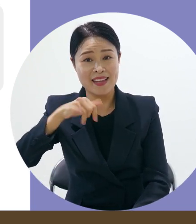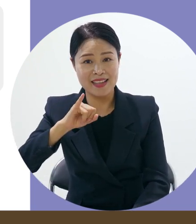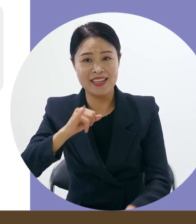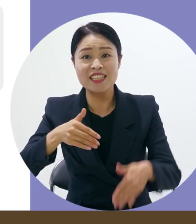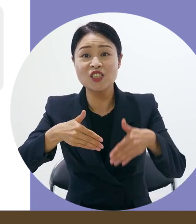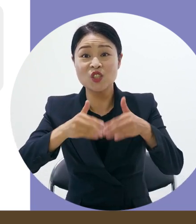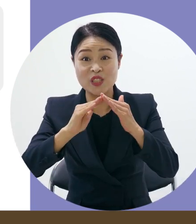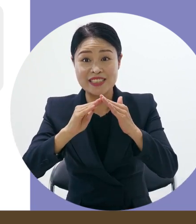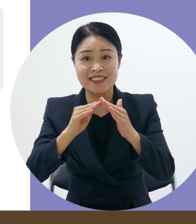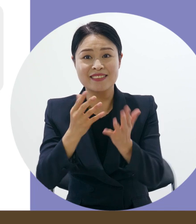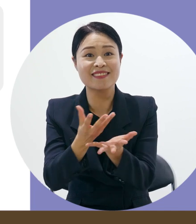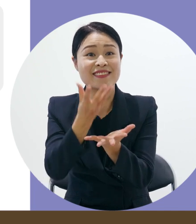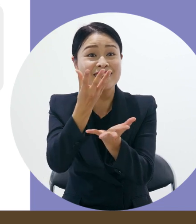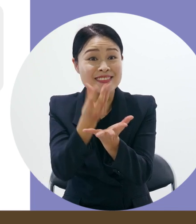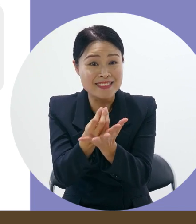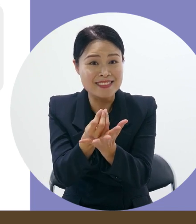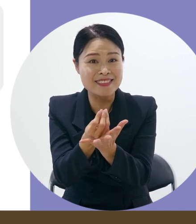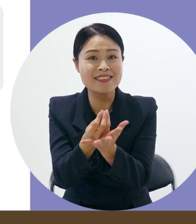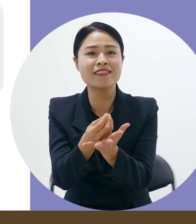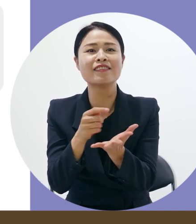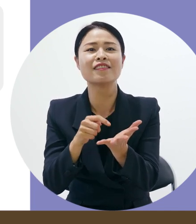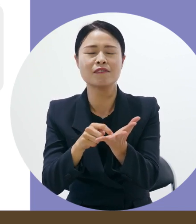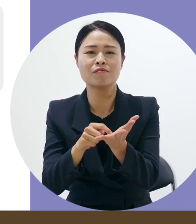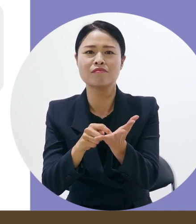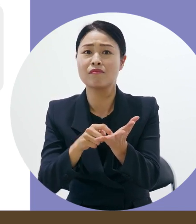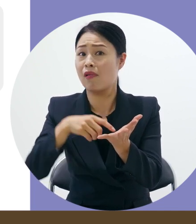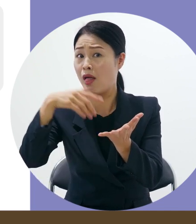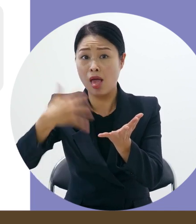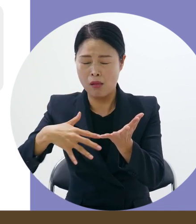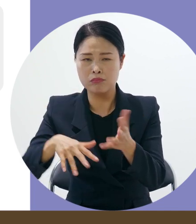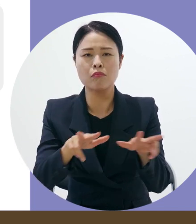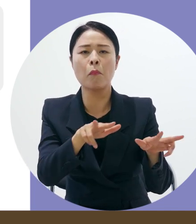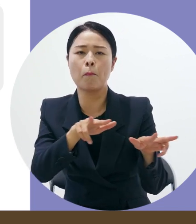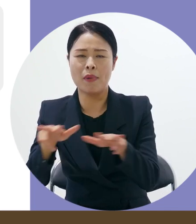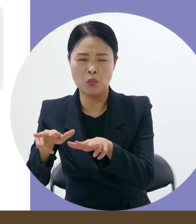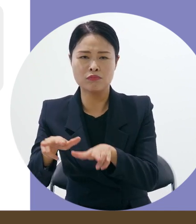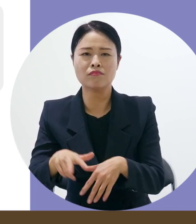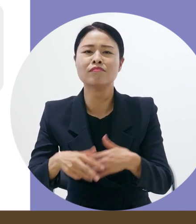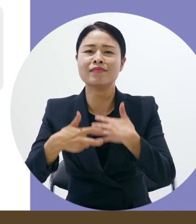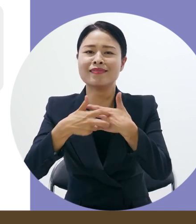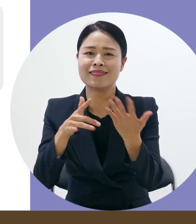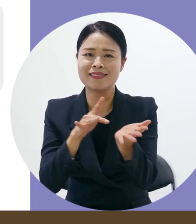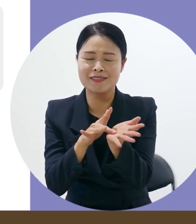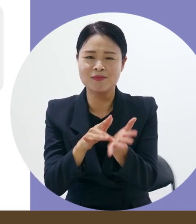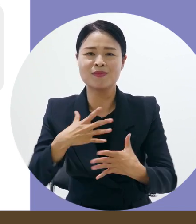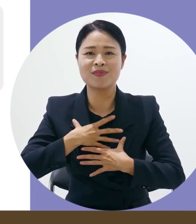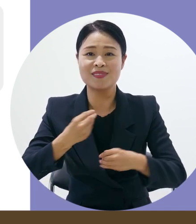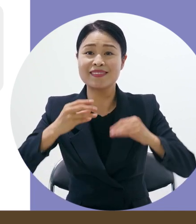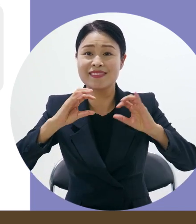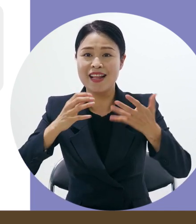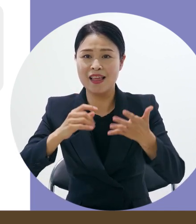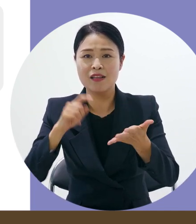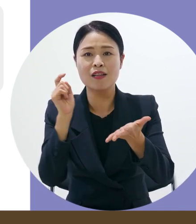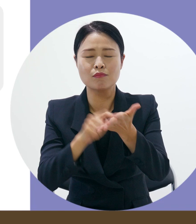따로 검색하지 않아도 의약품 안전나라로 쉽게 연결할 수 있어 등이 있습니다.